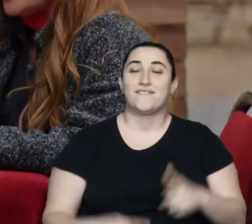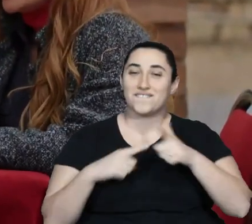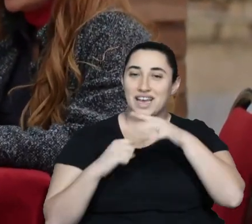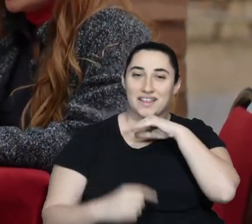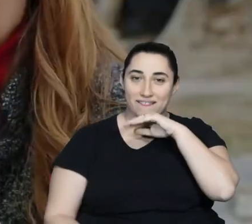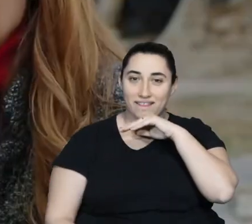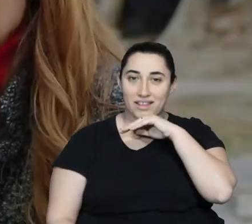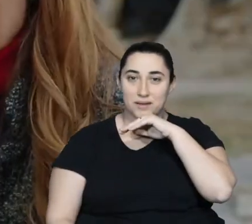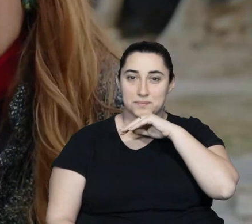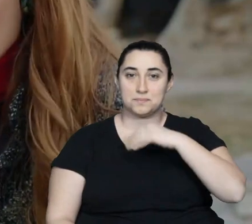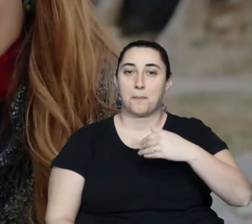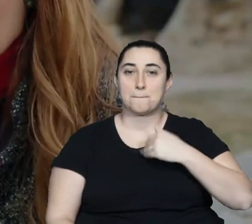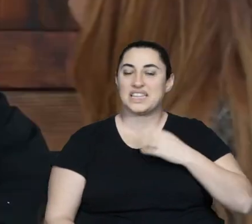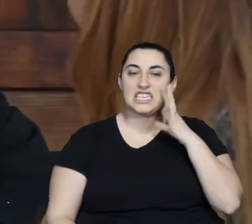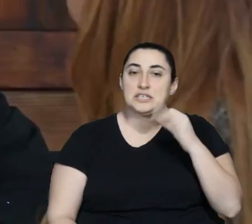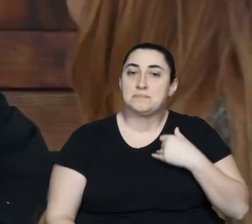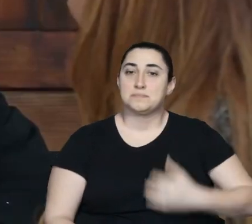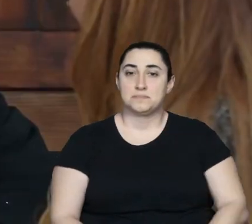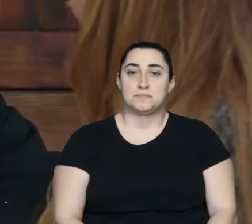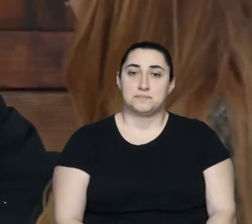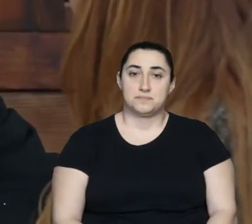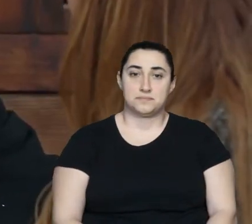Faik dede, ben kimim?